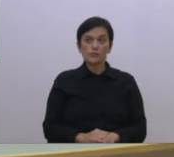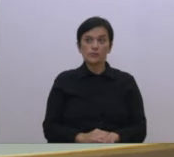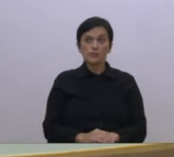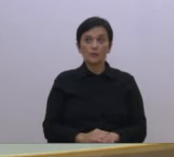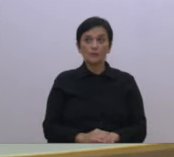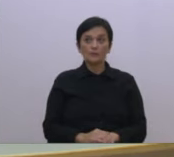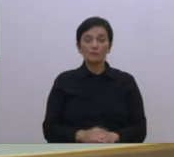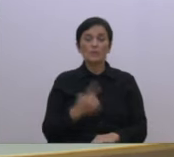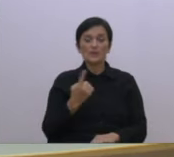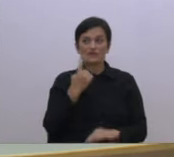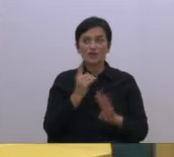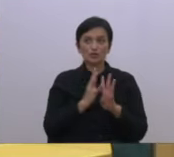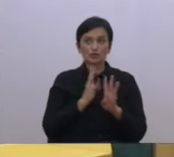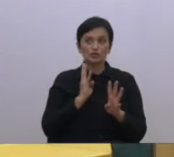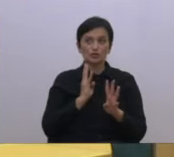უპირისხმოლისა